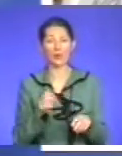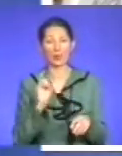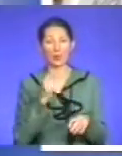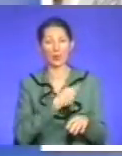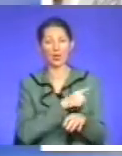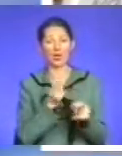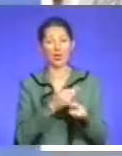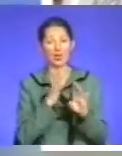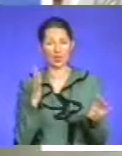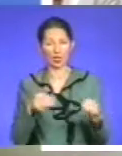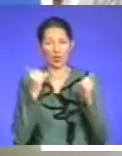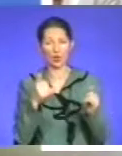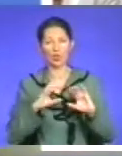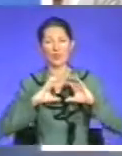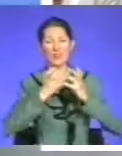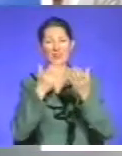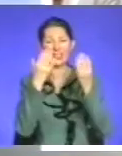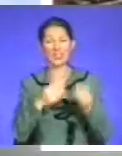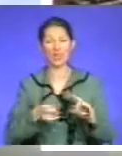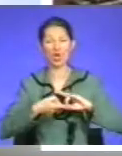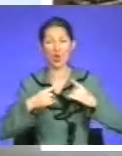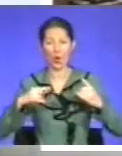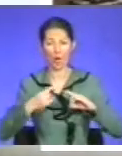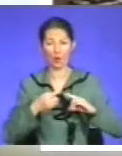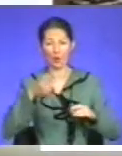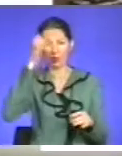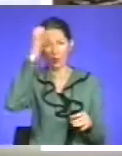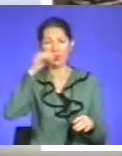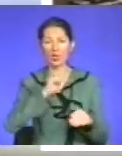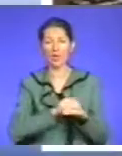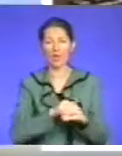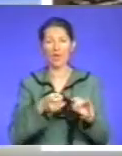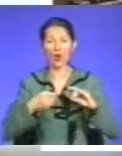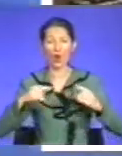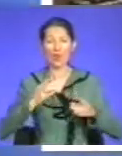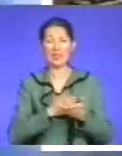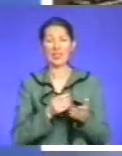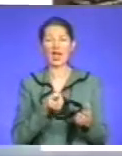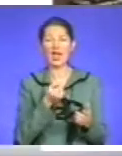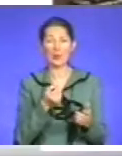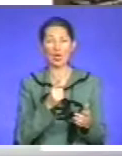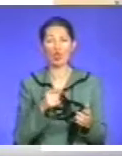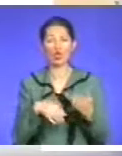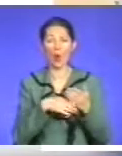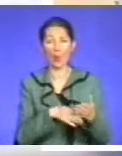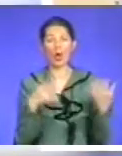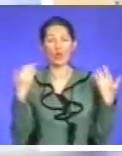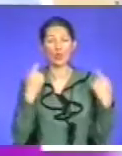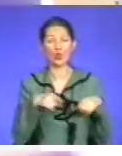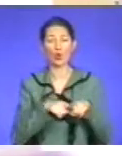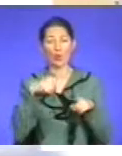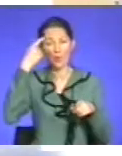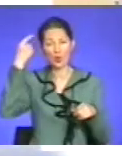Сьогодні Всесвітній день шоколаду. Науковці довели, у шоколаді містяться елементи, які сприяють відпочинку та психологічному